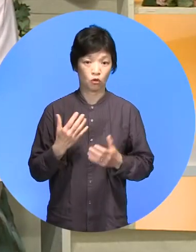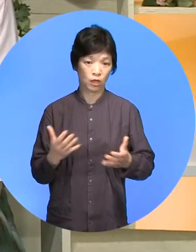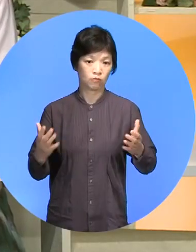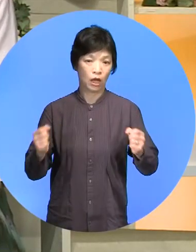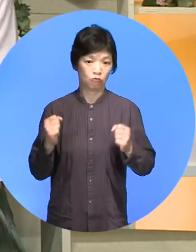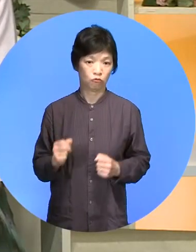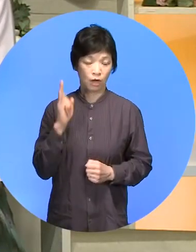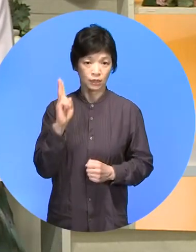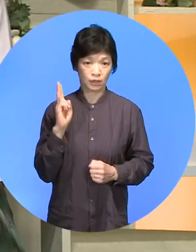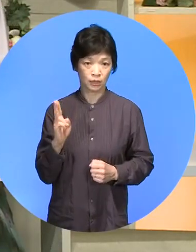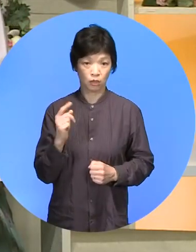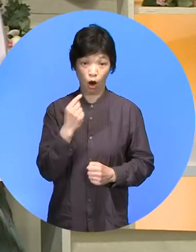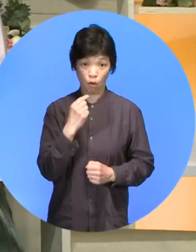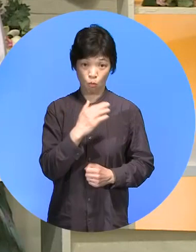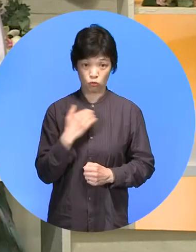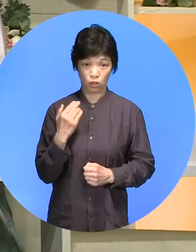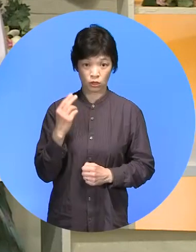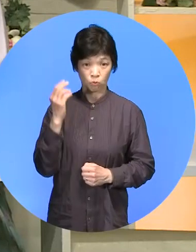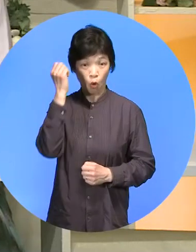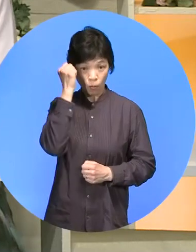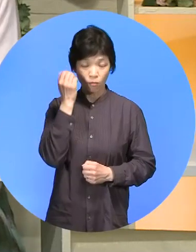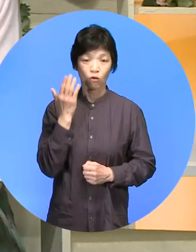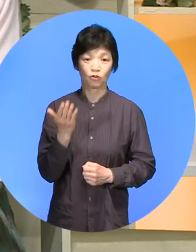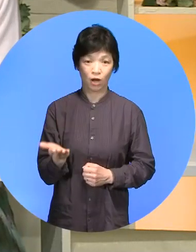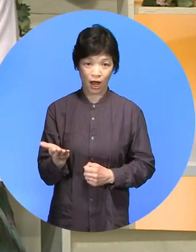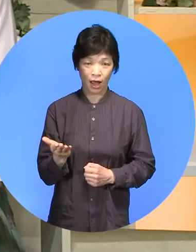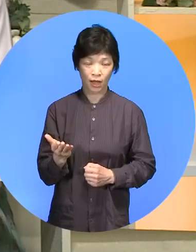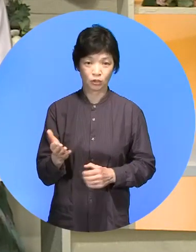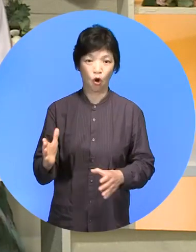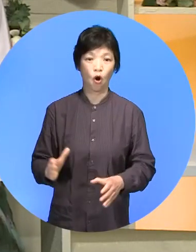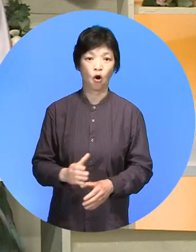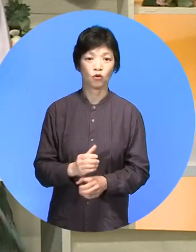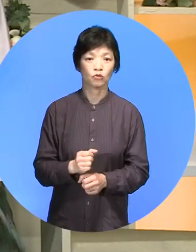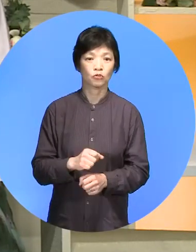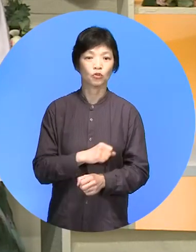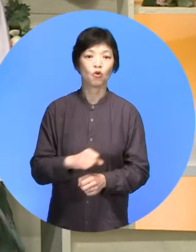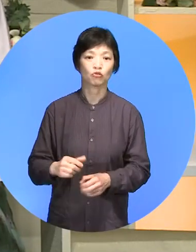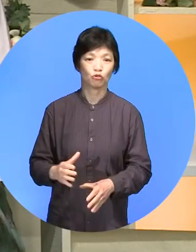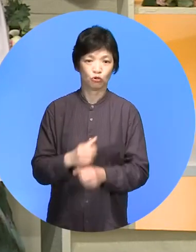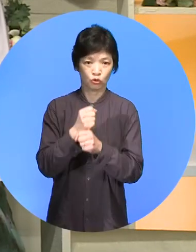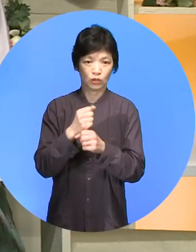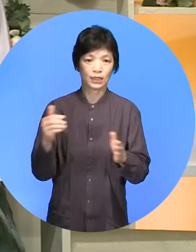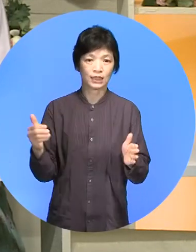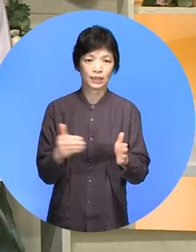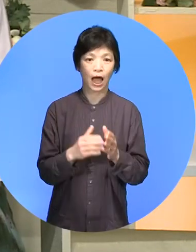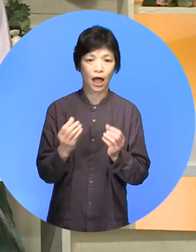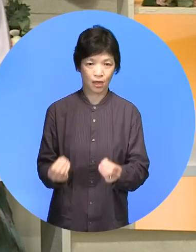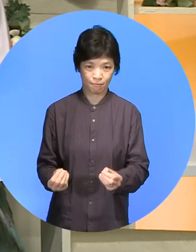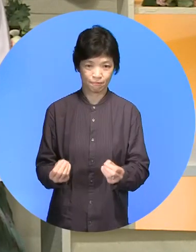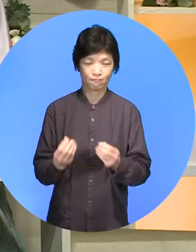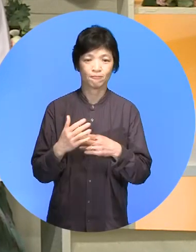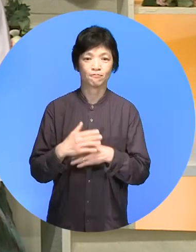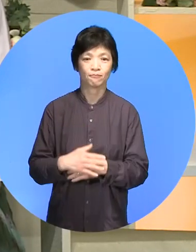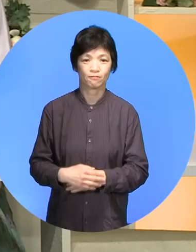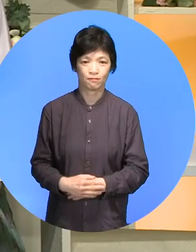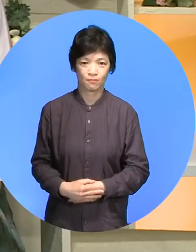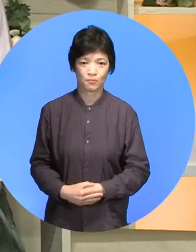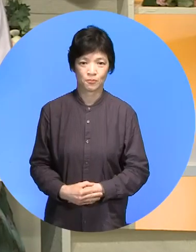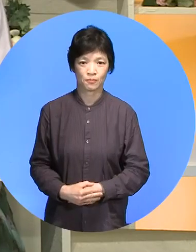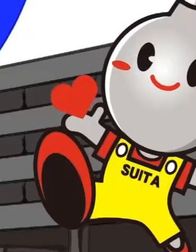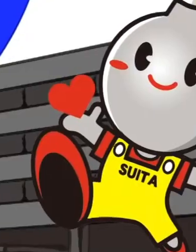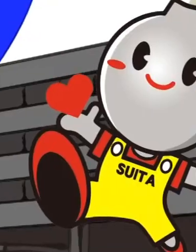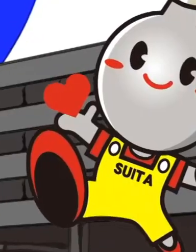ですよ。 ぜひちょっと僕らも覚えてみようかね。 そうですね、 以上特集でした。 続いては吹田市からのお知らせです